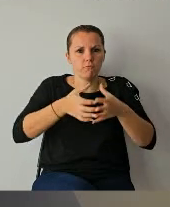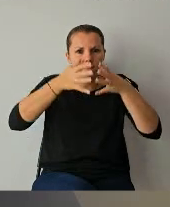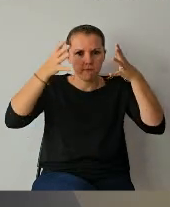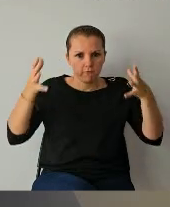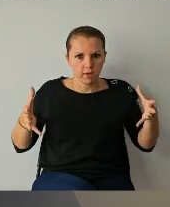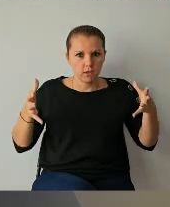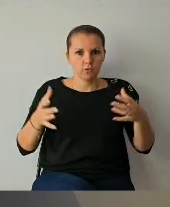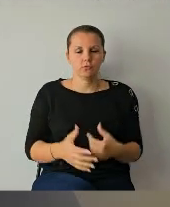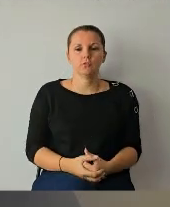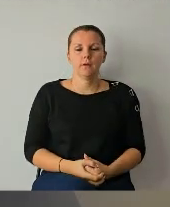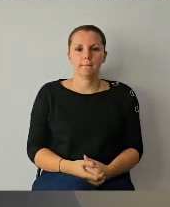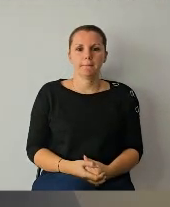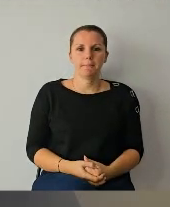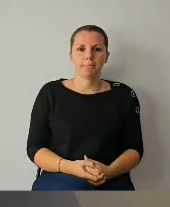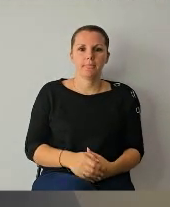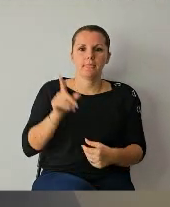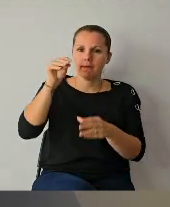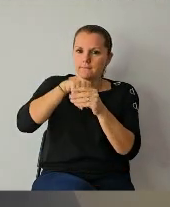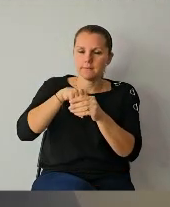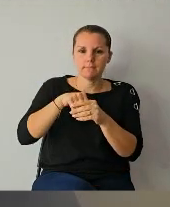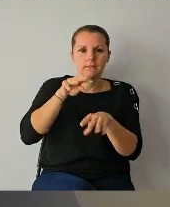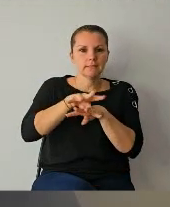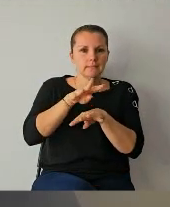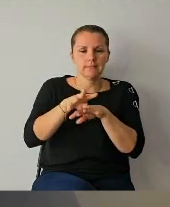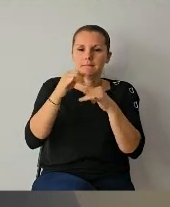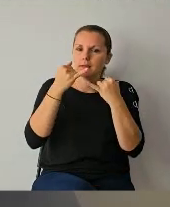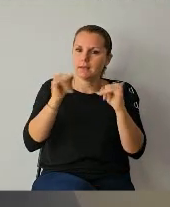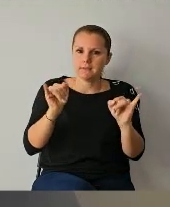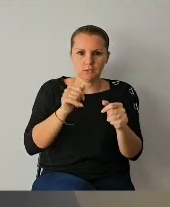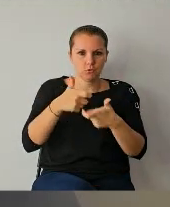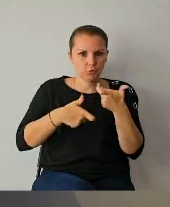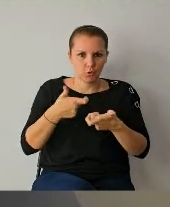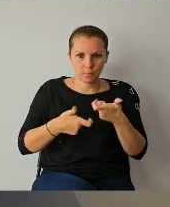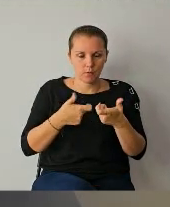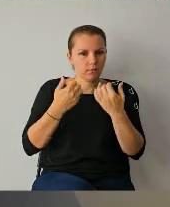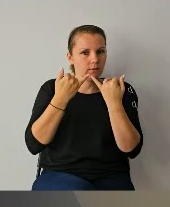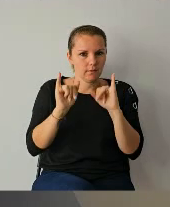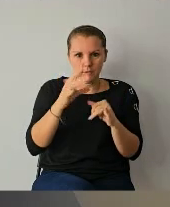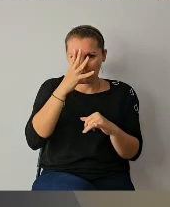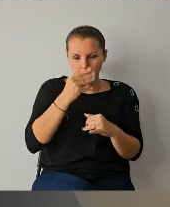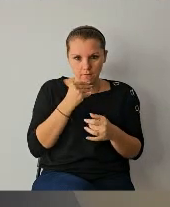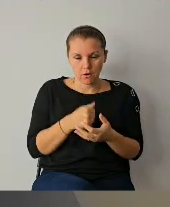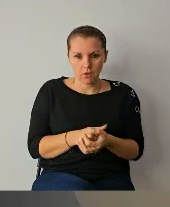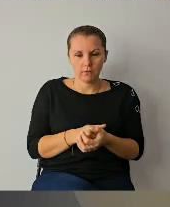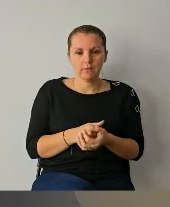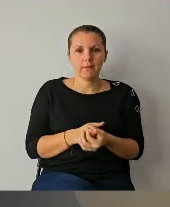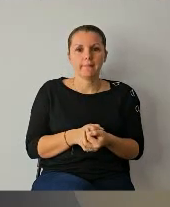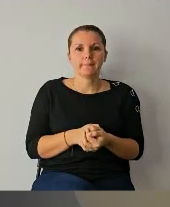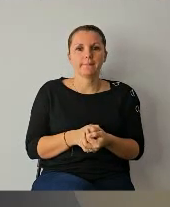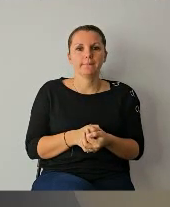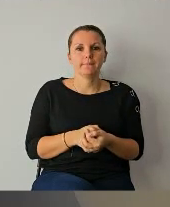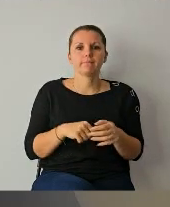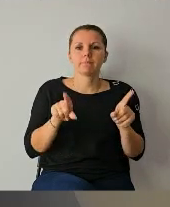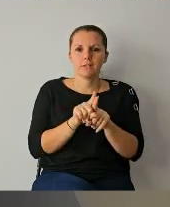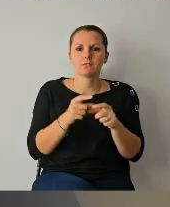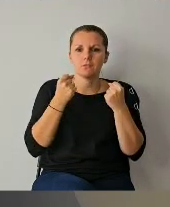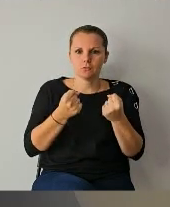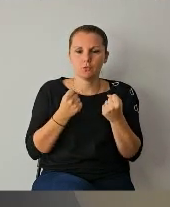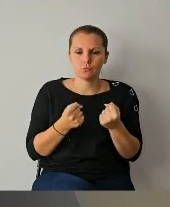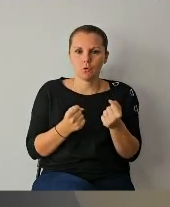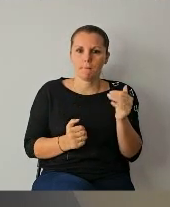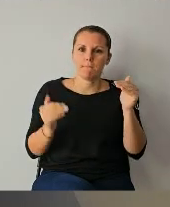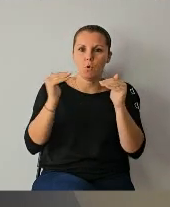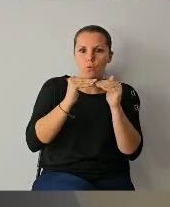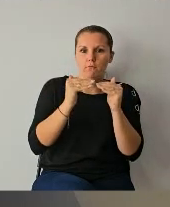większe. Więc tam ten system jest zupełnie inaczej zrobiony, zupełnie inaczej skonstruowany. No i też ciężko tutaj się